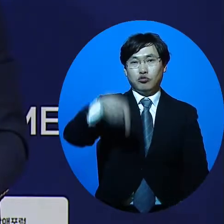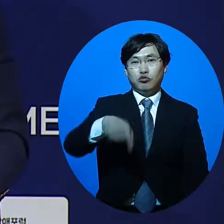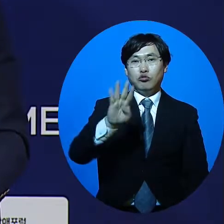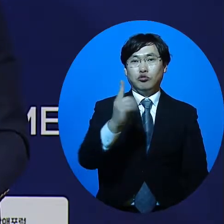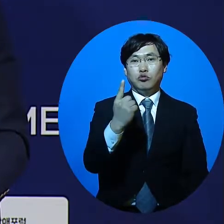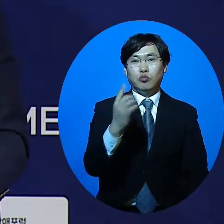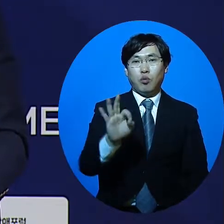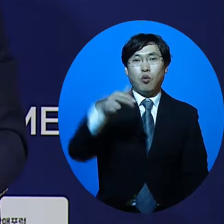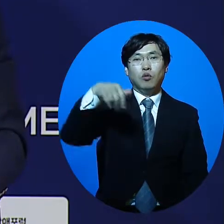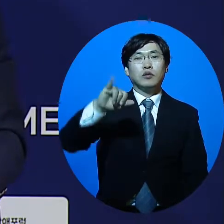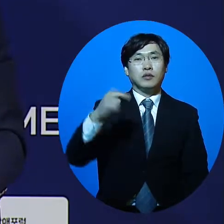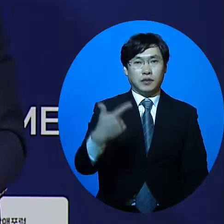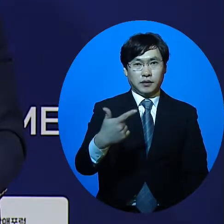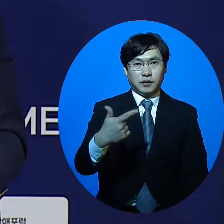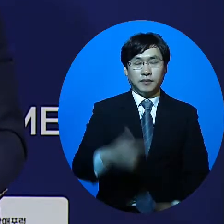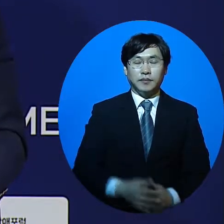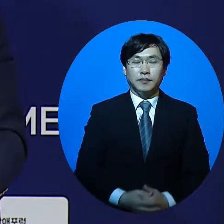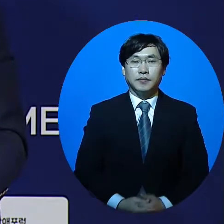사실